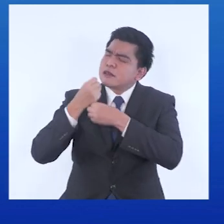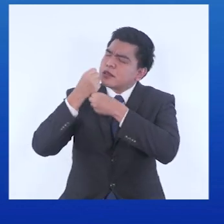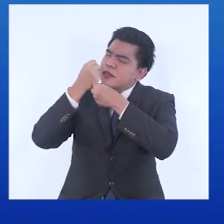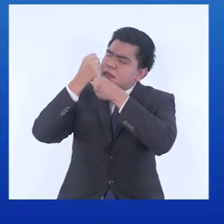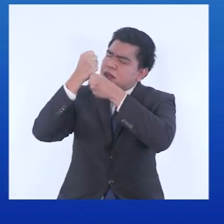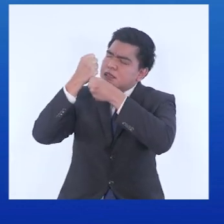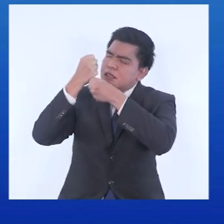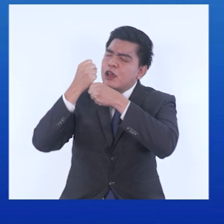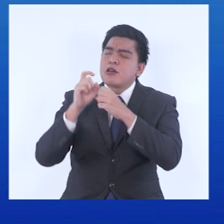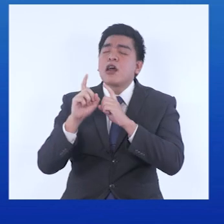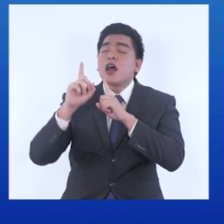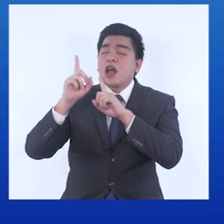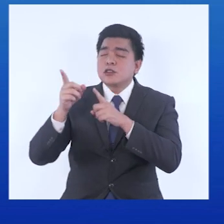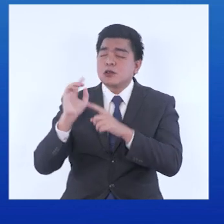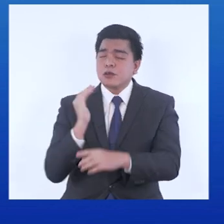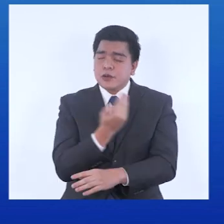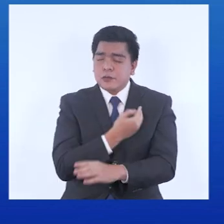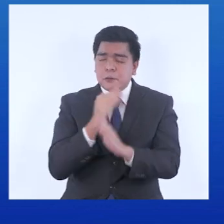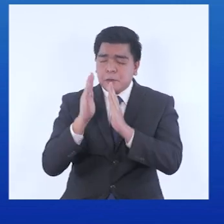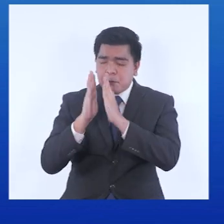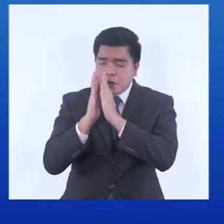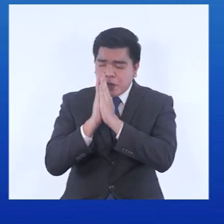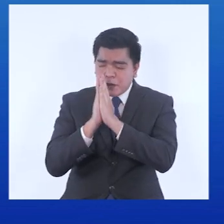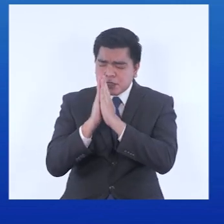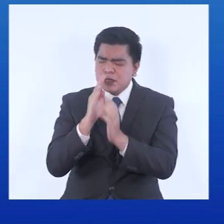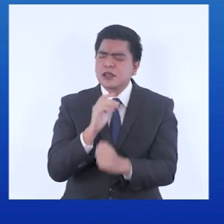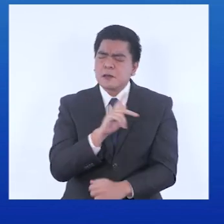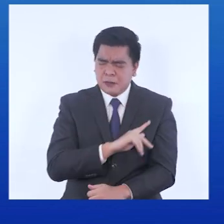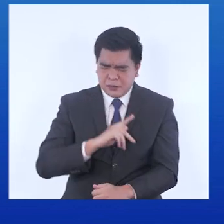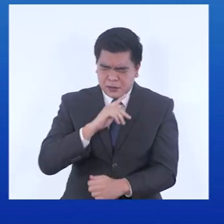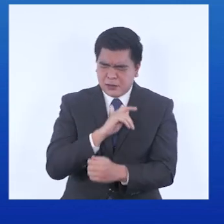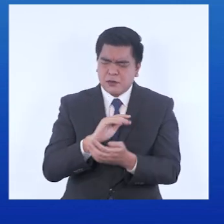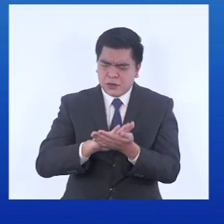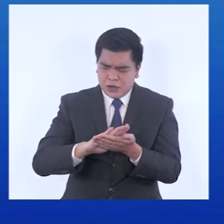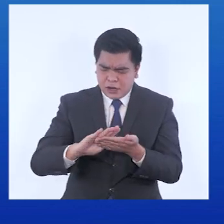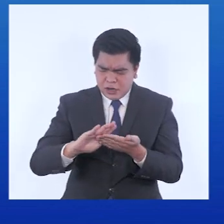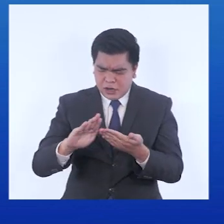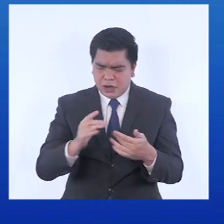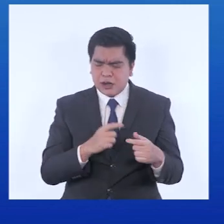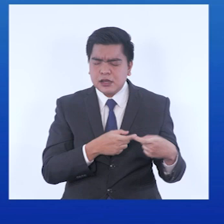at patawad po sa marami naming sala. Ang lahat po magalang